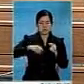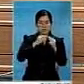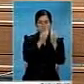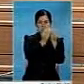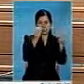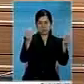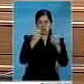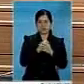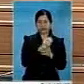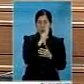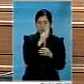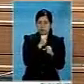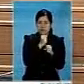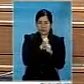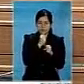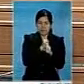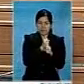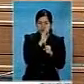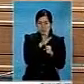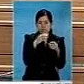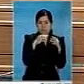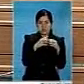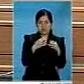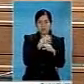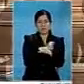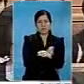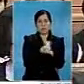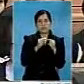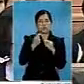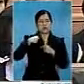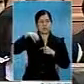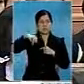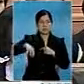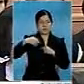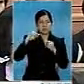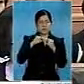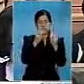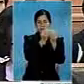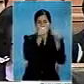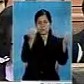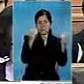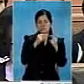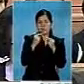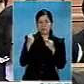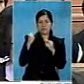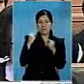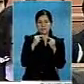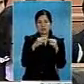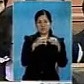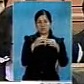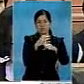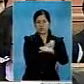ถ้าหากการกระทำนั้นเป็นการกระทำของพรรคการเมืองศาลรัฐธรรมนูญก็ยังคงมีอำนาจที่จะยุบพรรคการเมืองนั้น